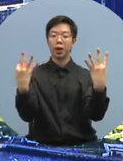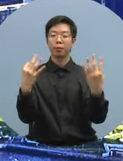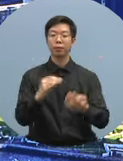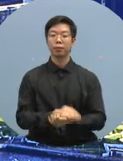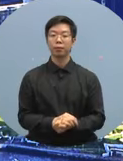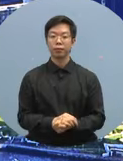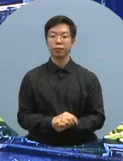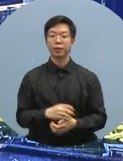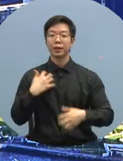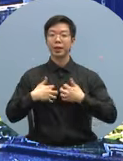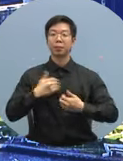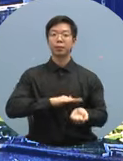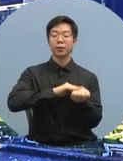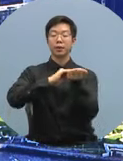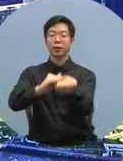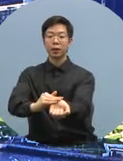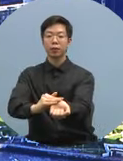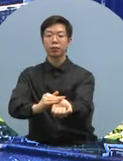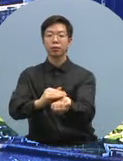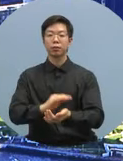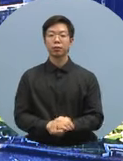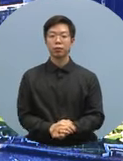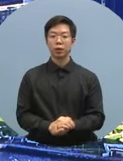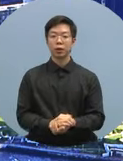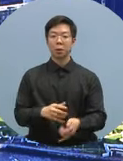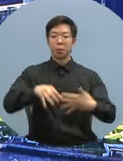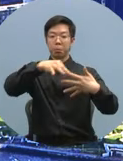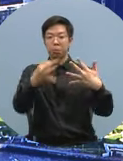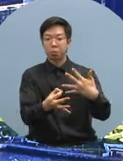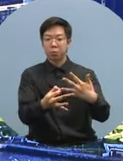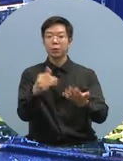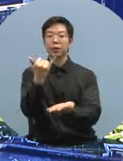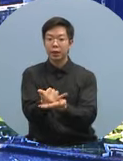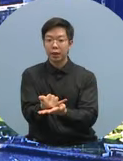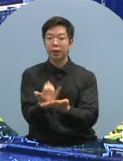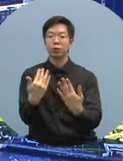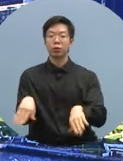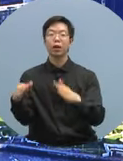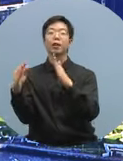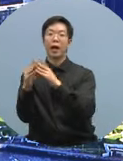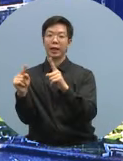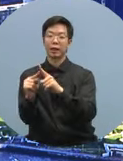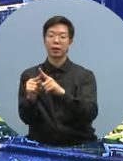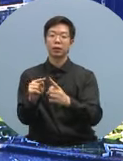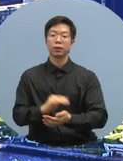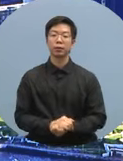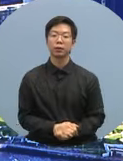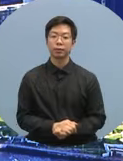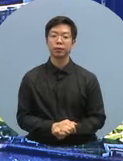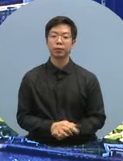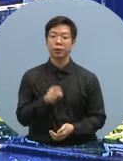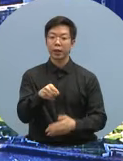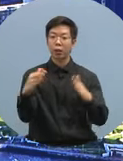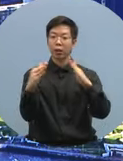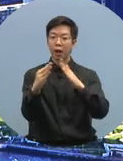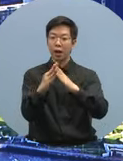就係去到急症室，就係情況轉差，然後過身個個案嘅屋企人啦。咁佢哋其實就係